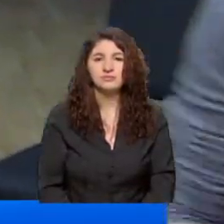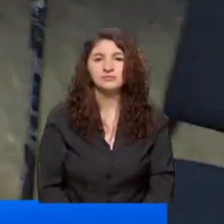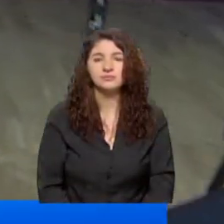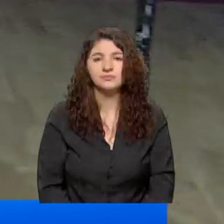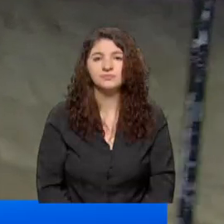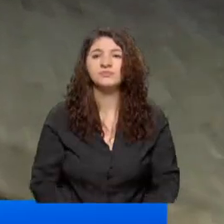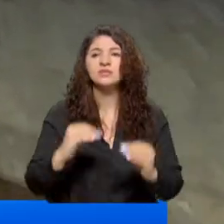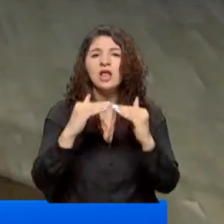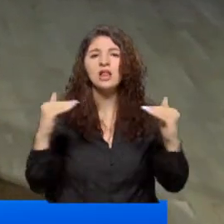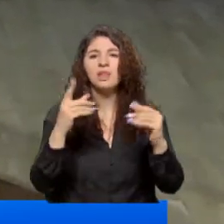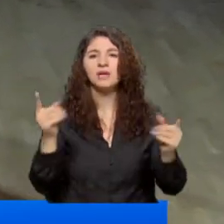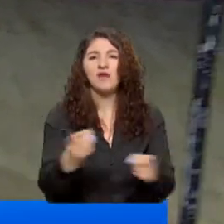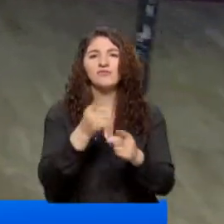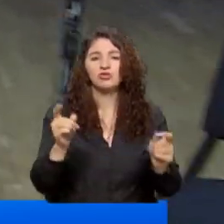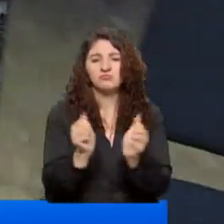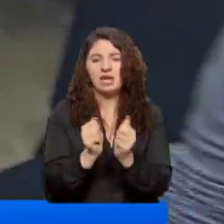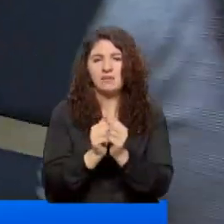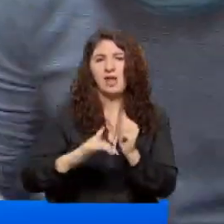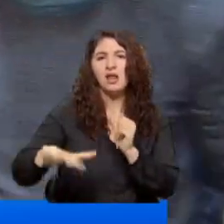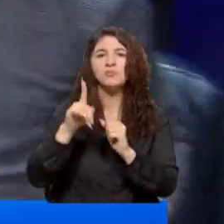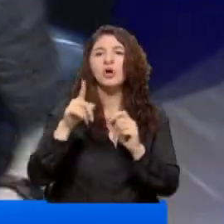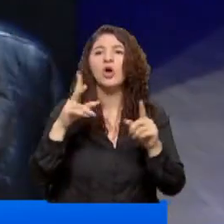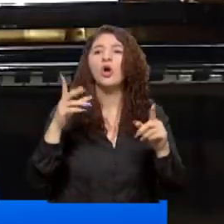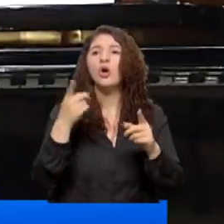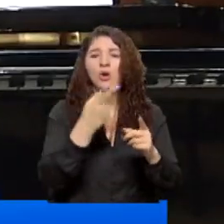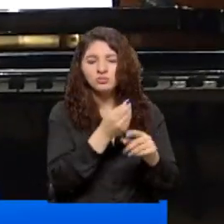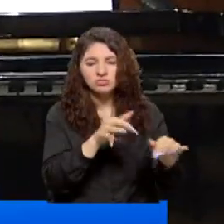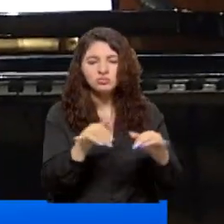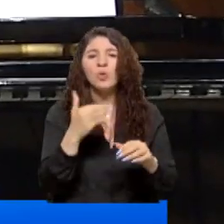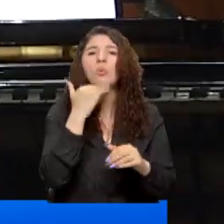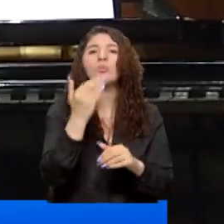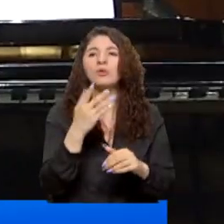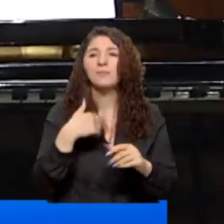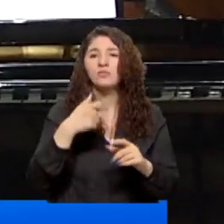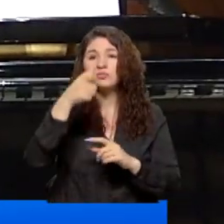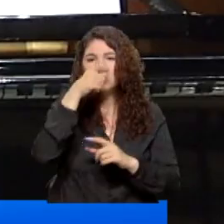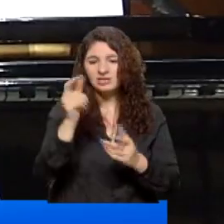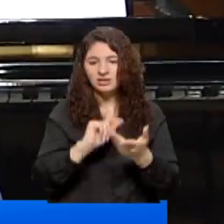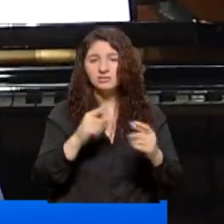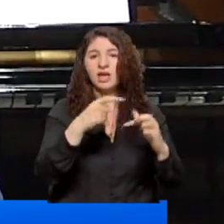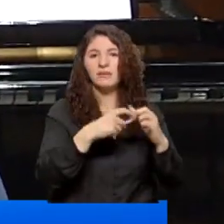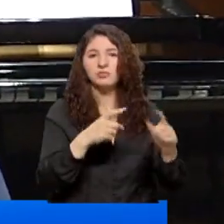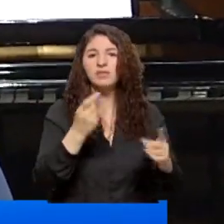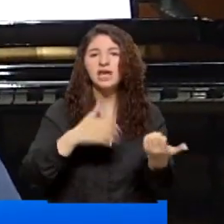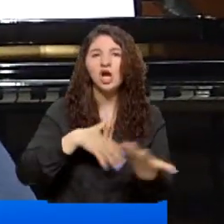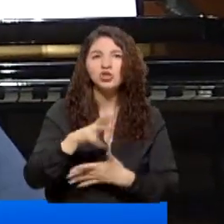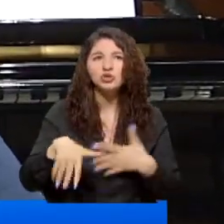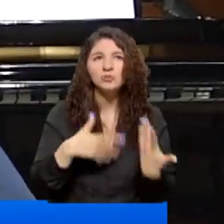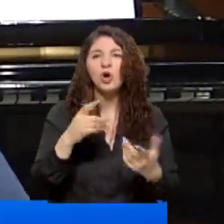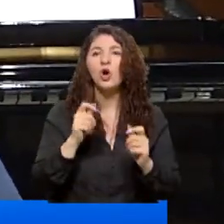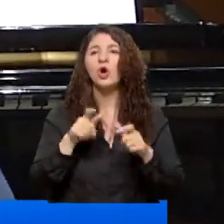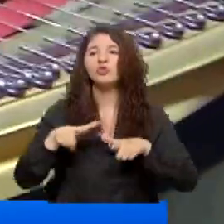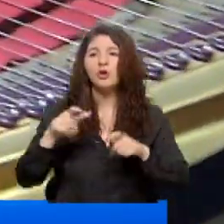bu standart bir Senfoni orkestrasıyla bu notalar çalınamıyor yazmış olduğum Türk Rapsodisi bir anlamda bir sentez bir